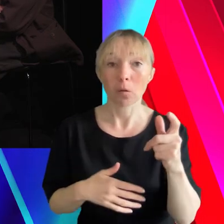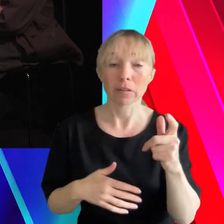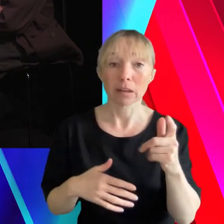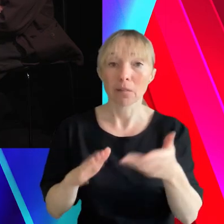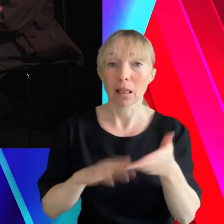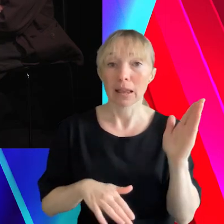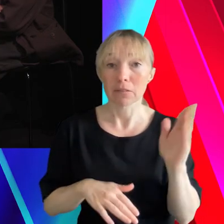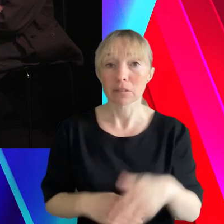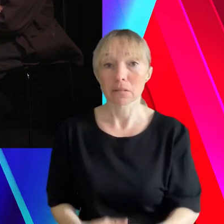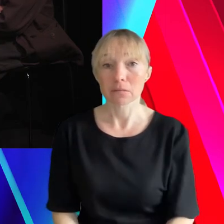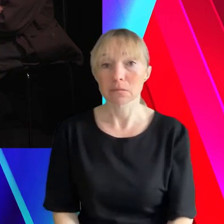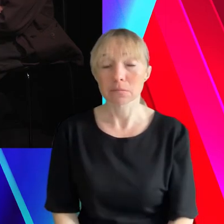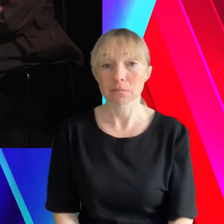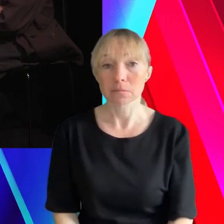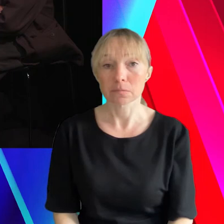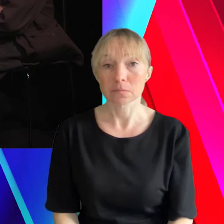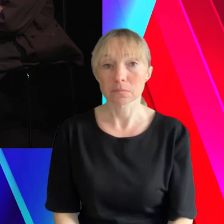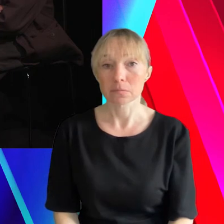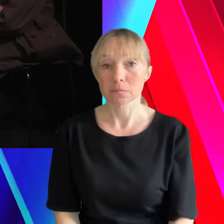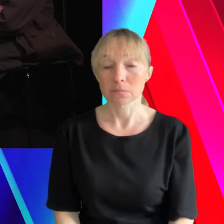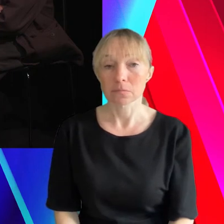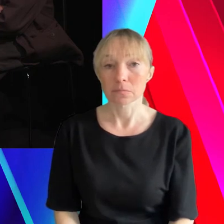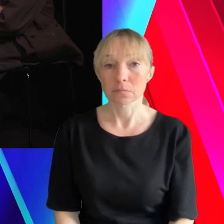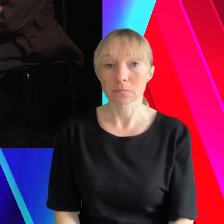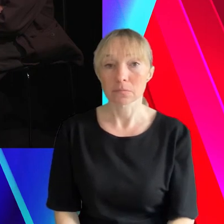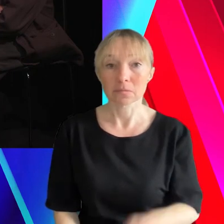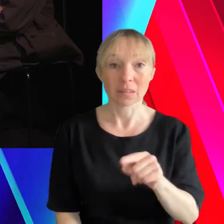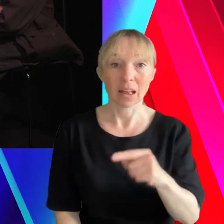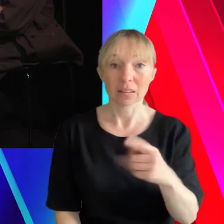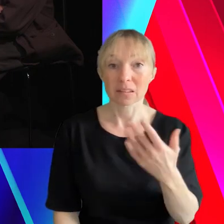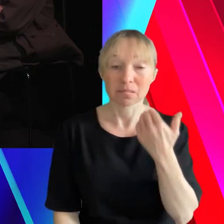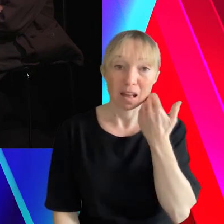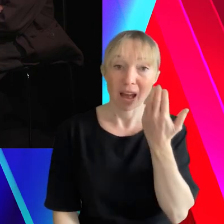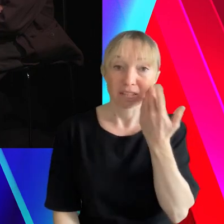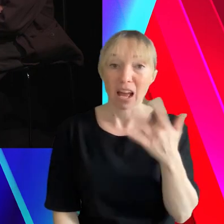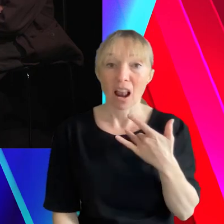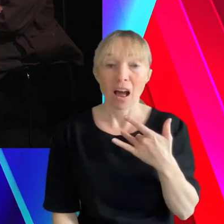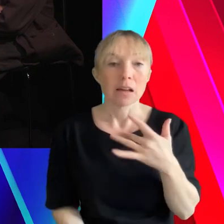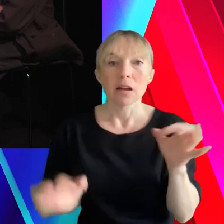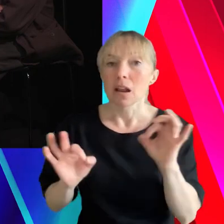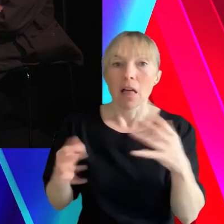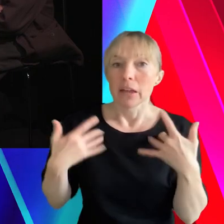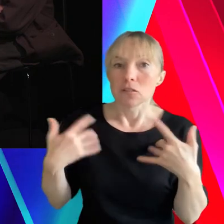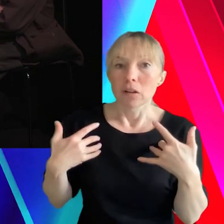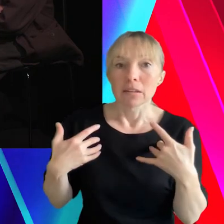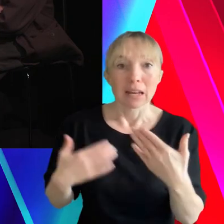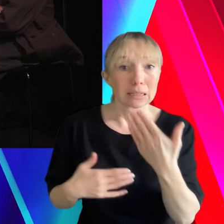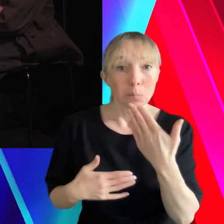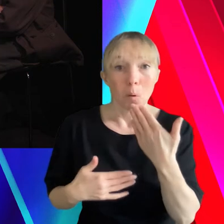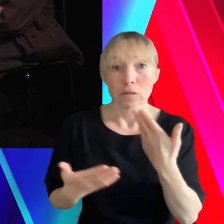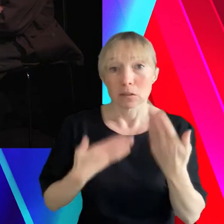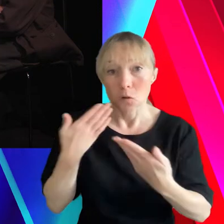این زندگیه و هیچ چیز جالبی الان توش نبود، خیلی خسته کننده بود. Every day's life, nothing interesting. I mean, it's a boring